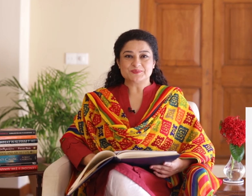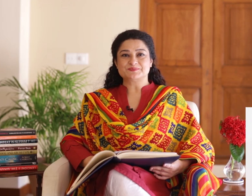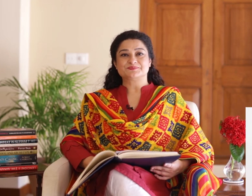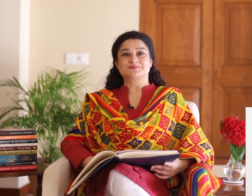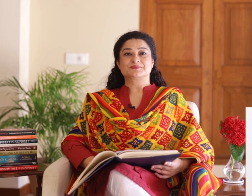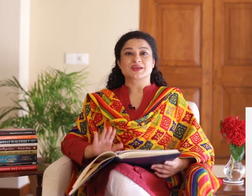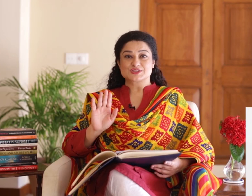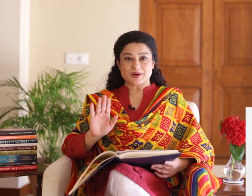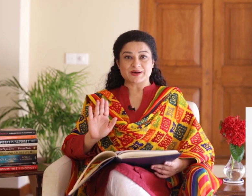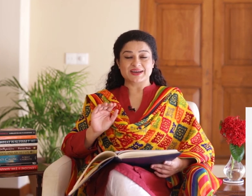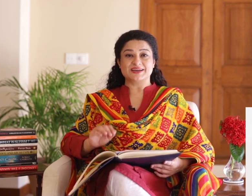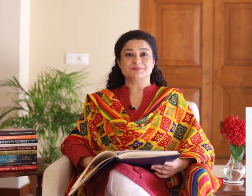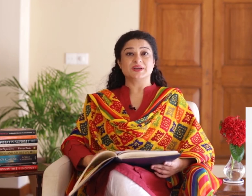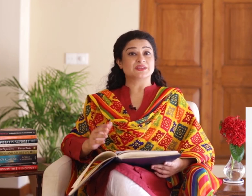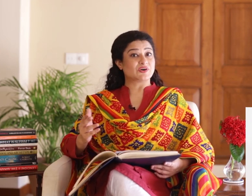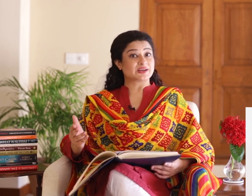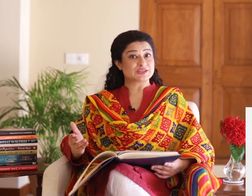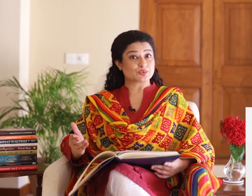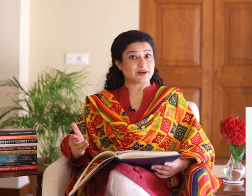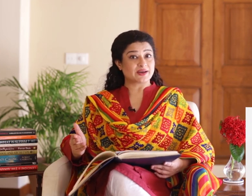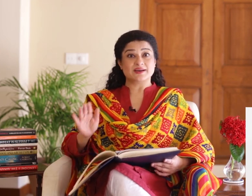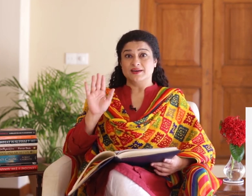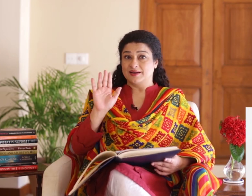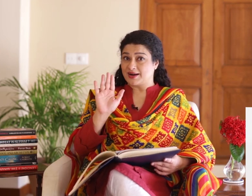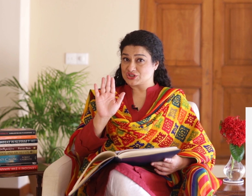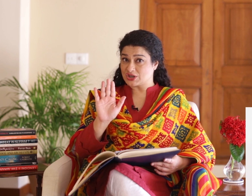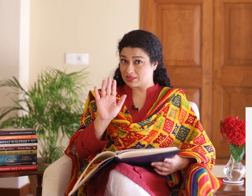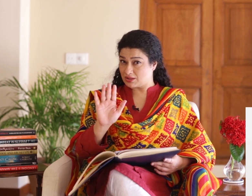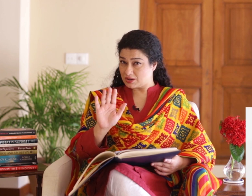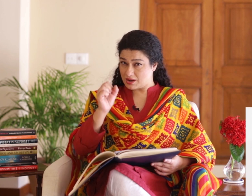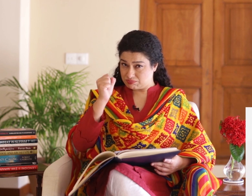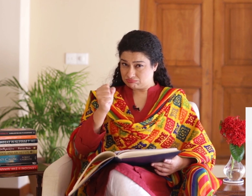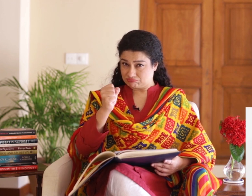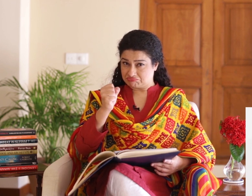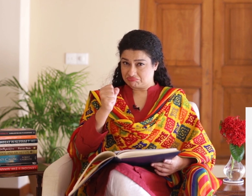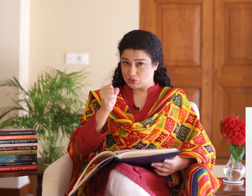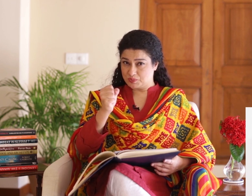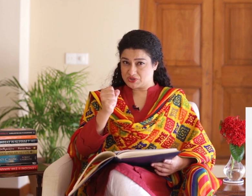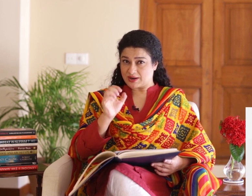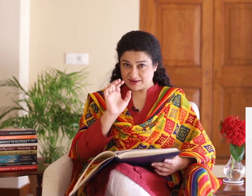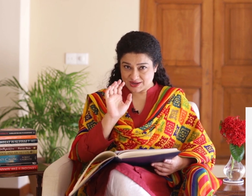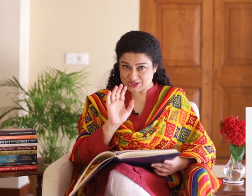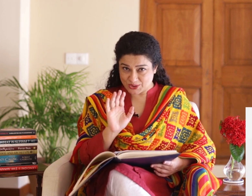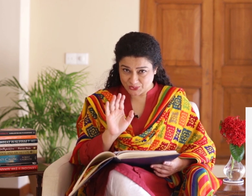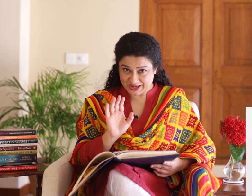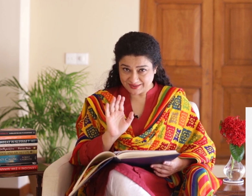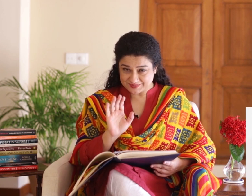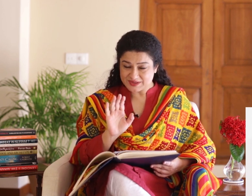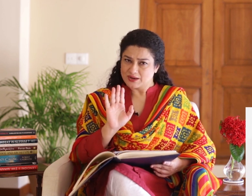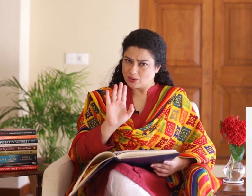अस्सलाम वालेकुम, सुबह बखैर, इतवार की सुबह है, अच्छा तगड़ा खूब सारा